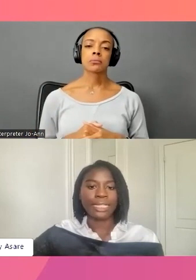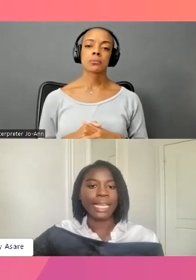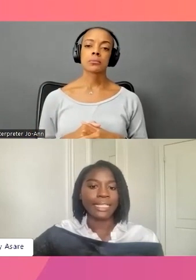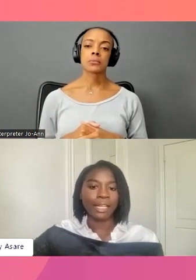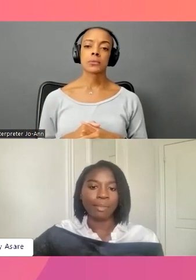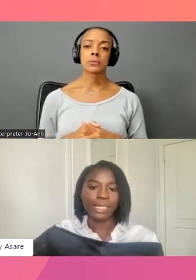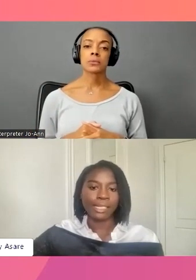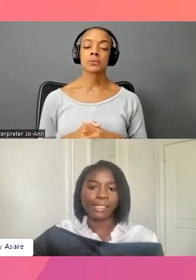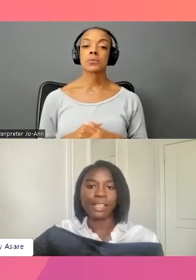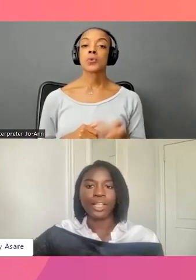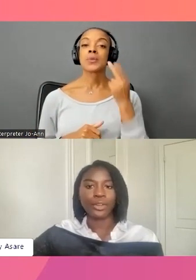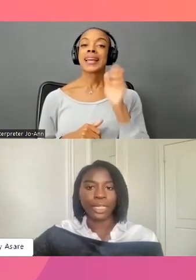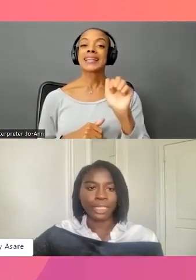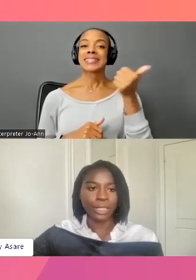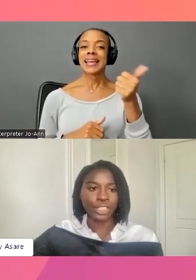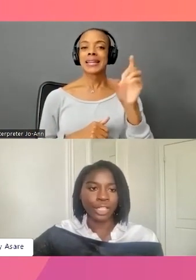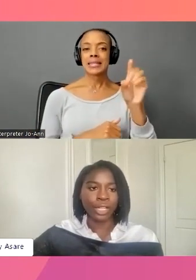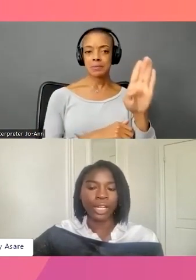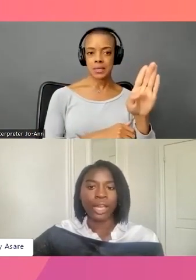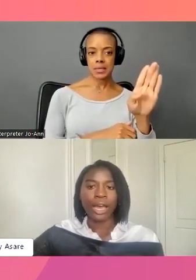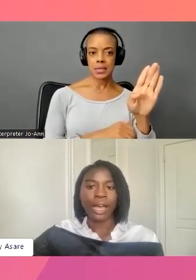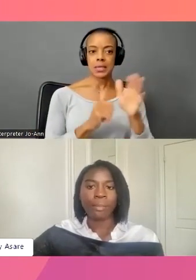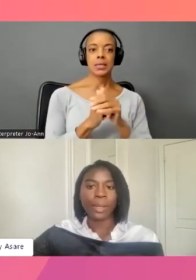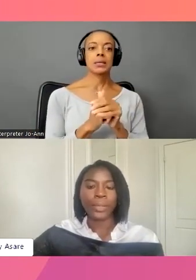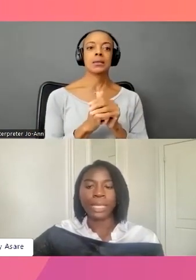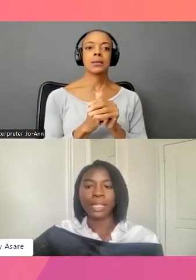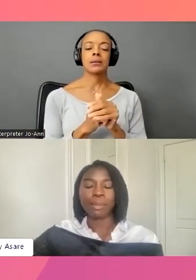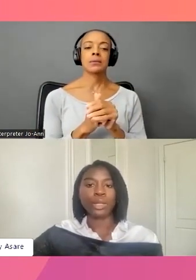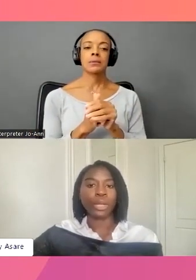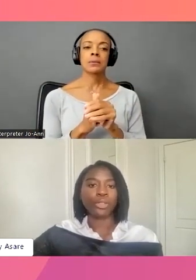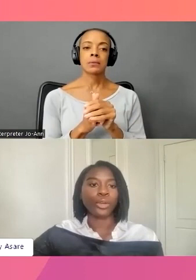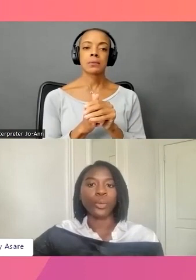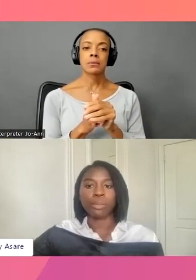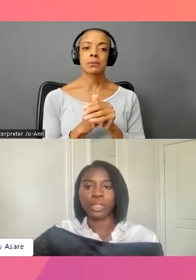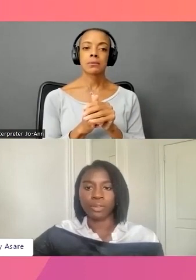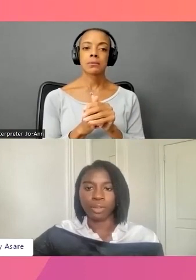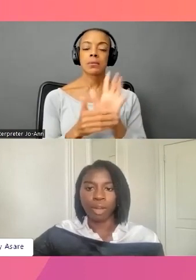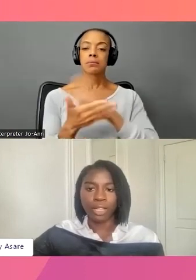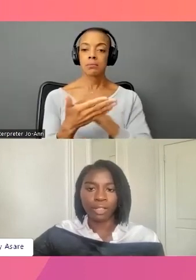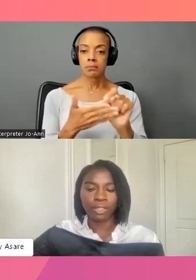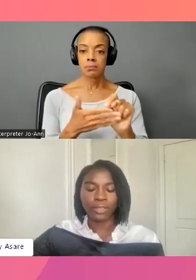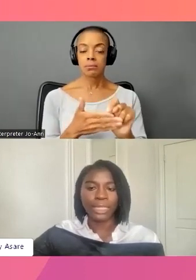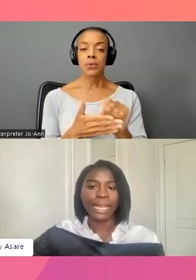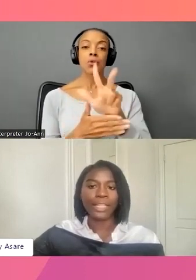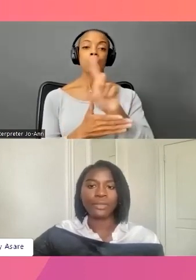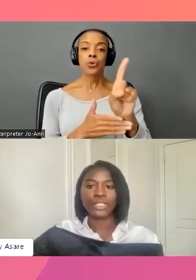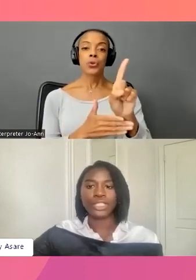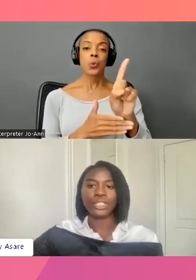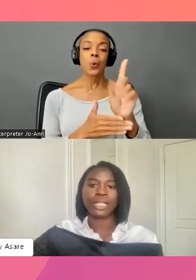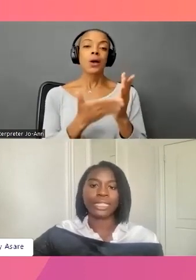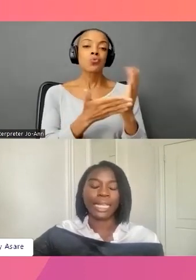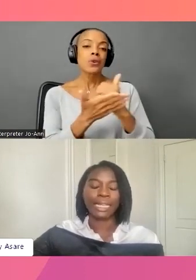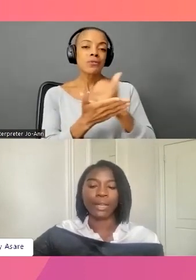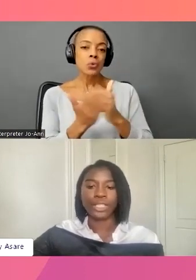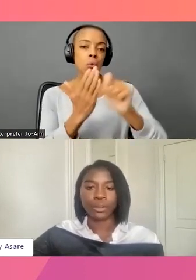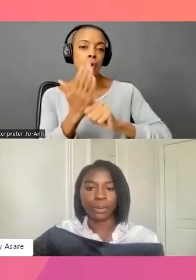les possibilités offertes aux survivantes. Nous avons donc étudié 10 bases de données et la littérature grise,